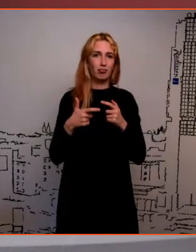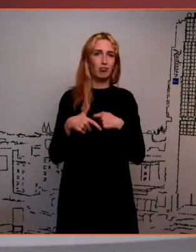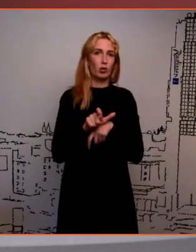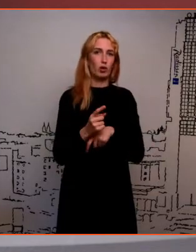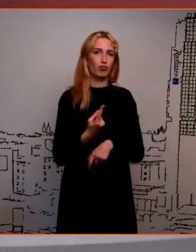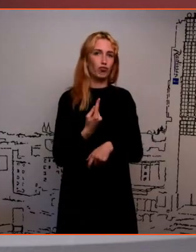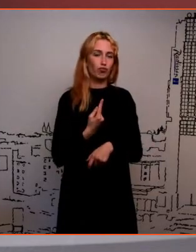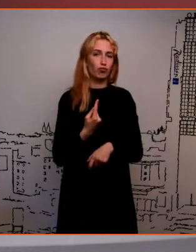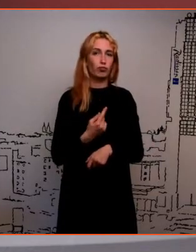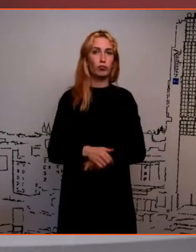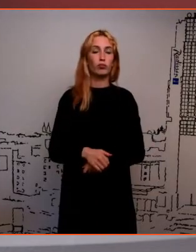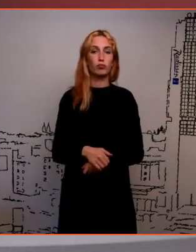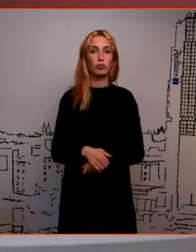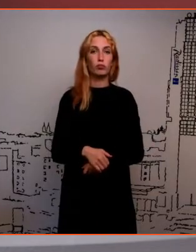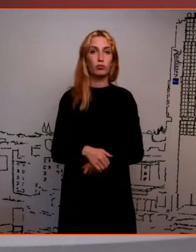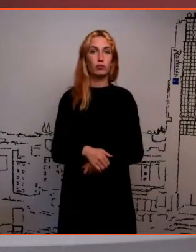Ja